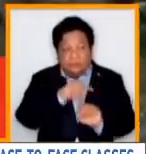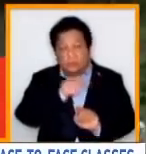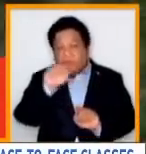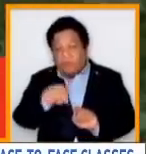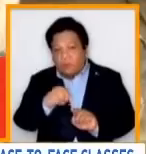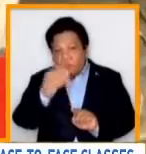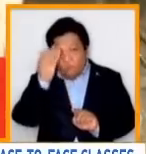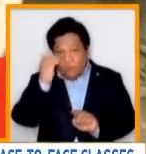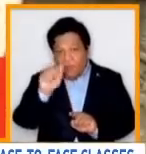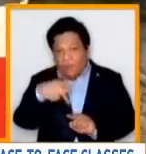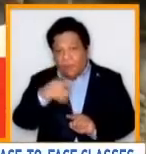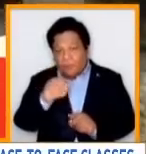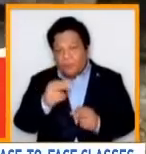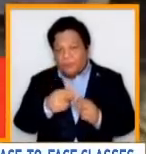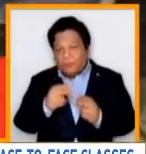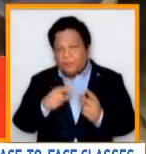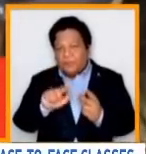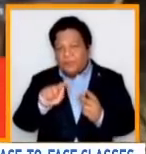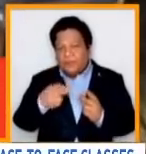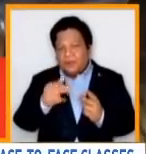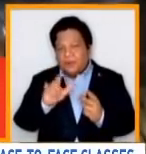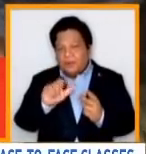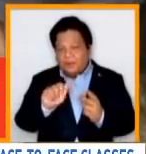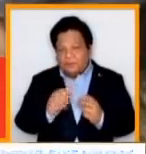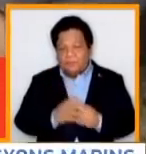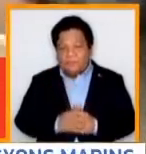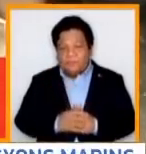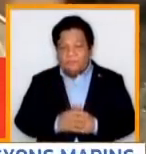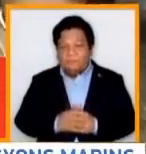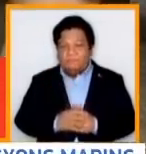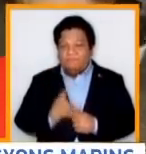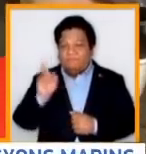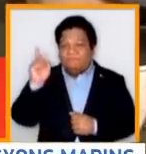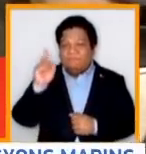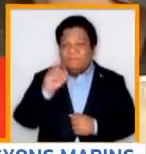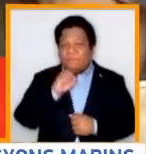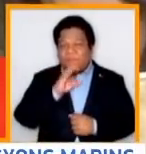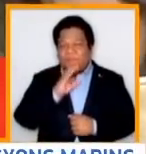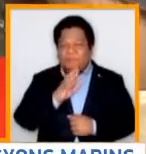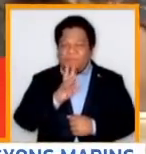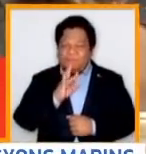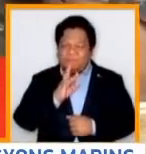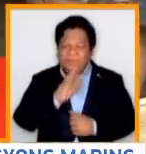Cassidy. Anak ko! Anak ko! Wang anak ko!